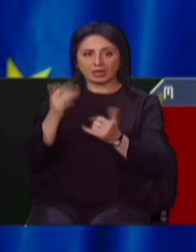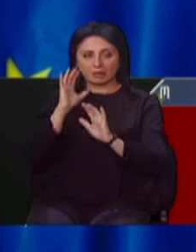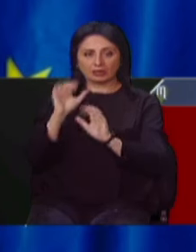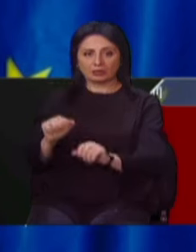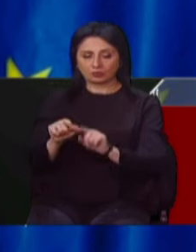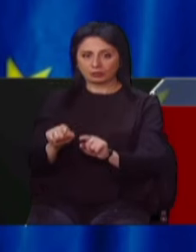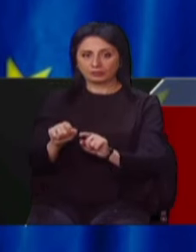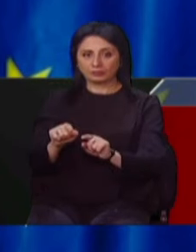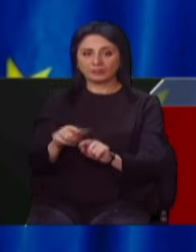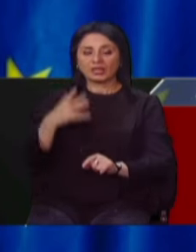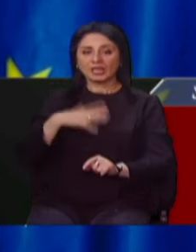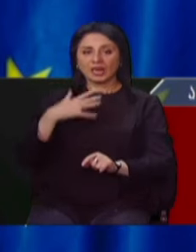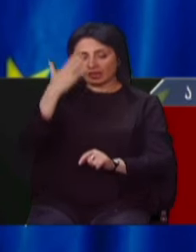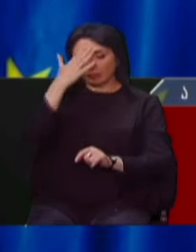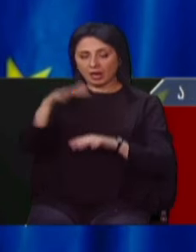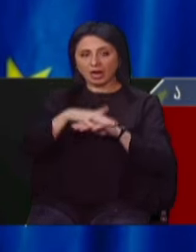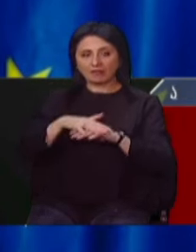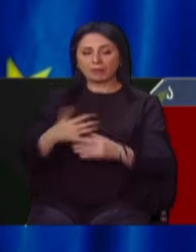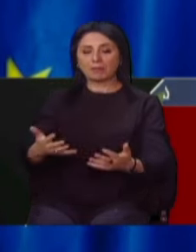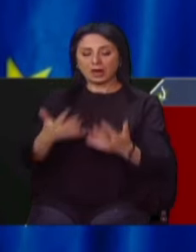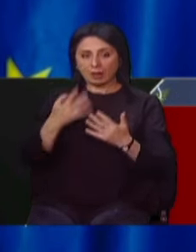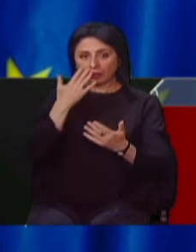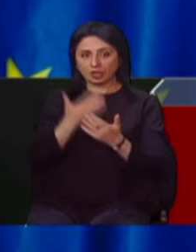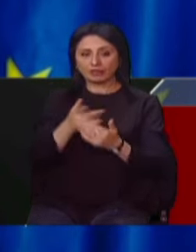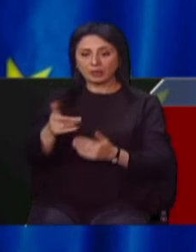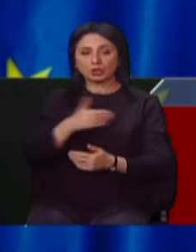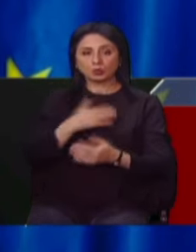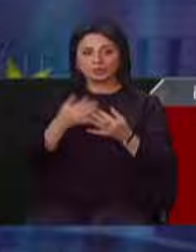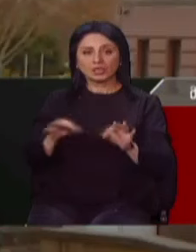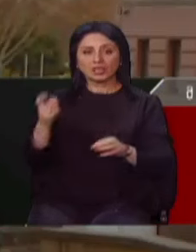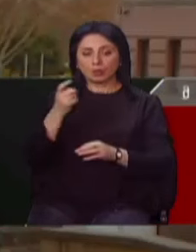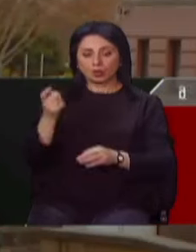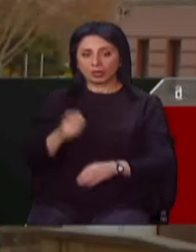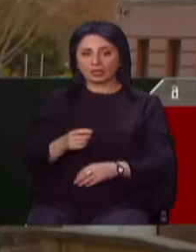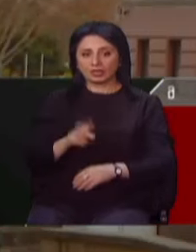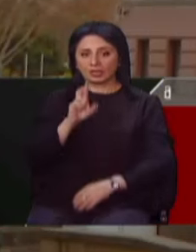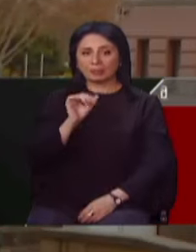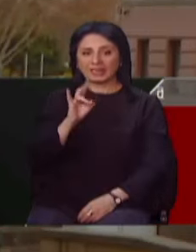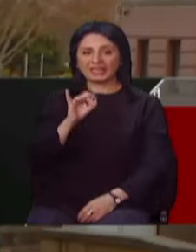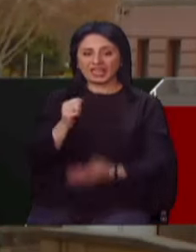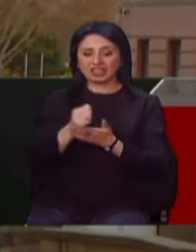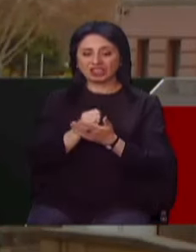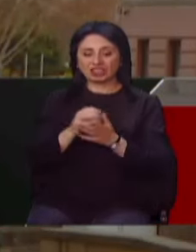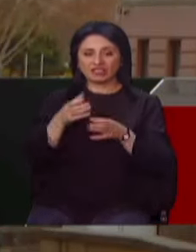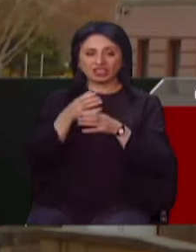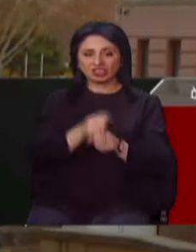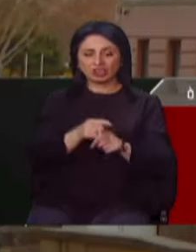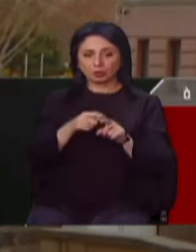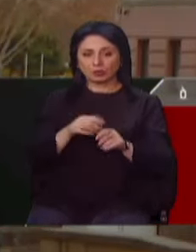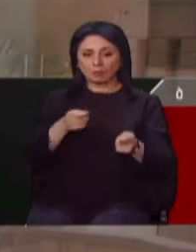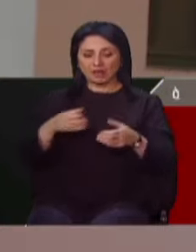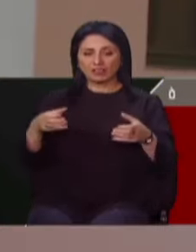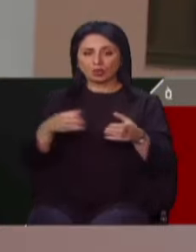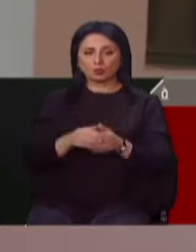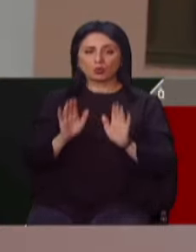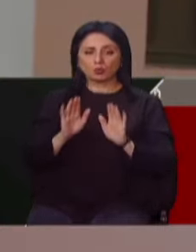ხარდაჭერის გამო. ქართველმა ხალხმა კაფიო დაჩვენა, რომ მას უნდა დემოკრატია. ბლინკენის სავიზო შეზღუდვის დაპირება მართველი